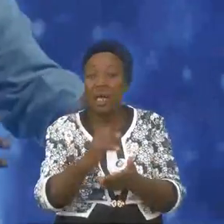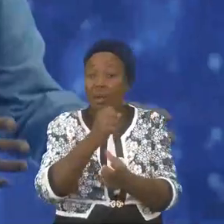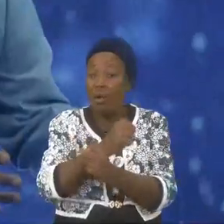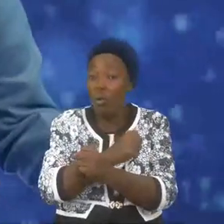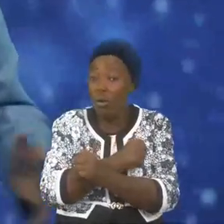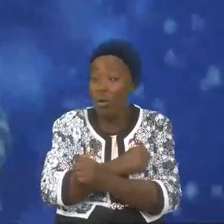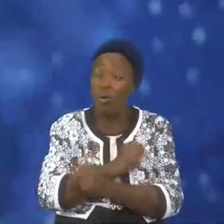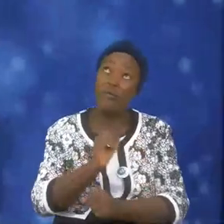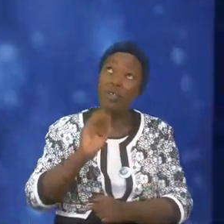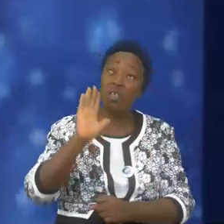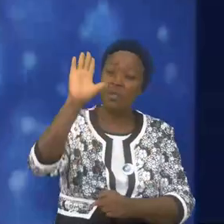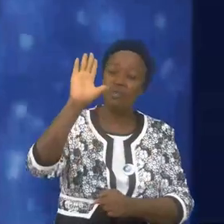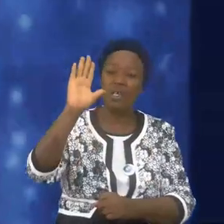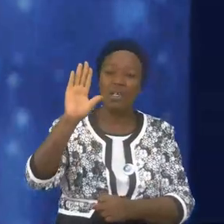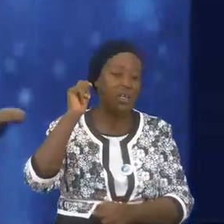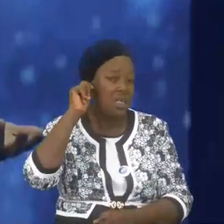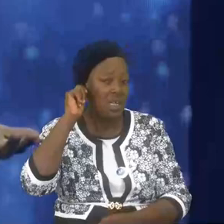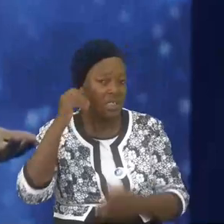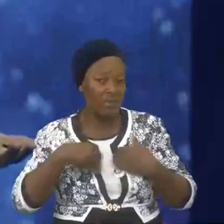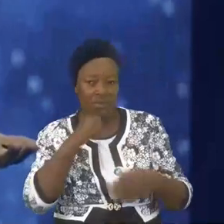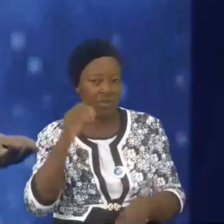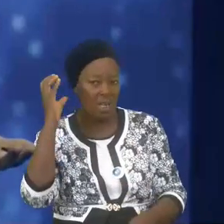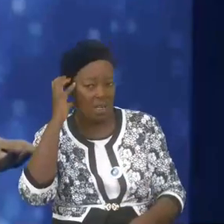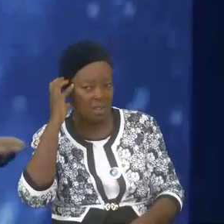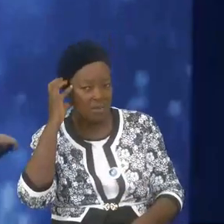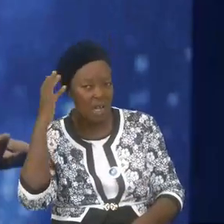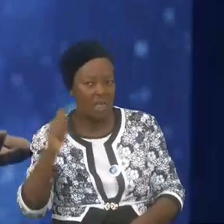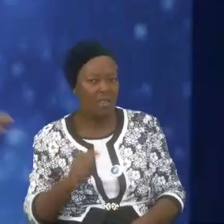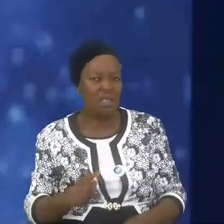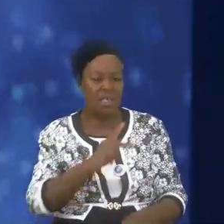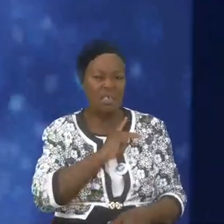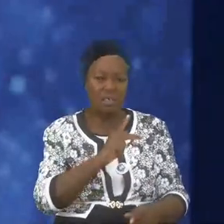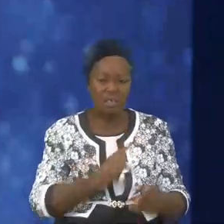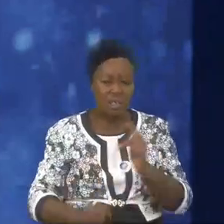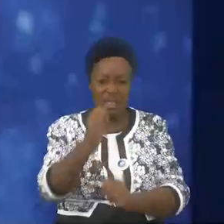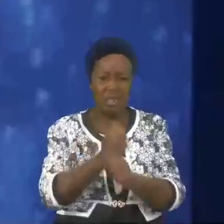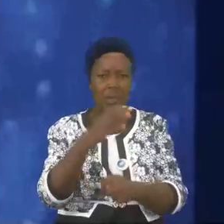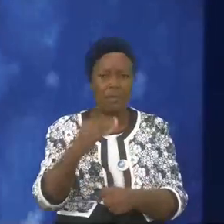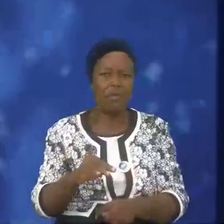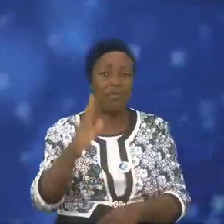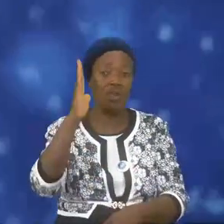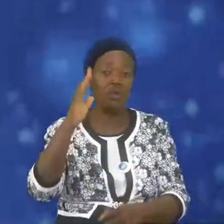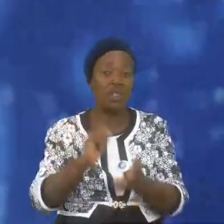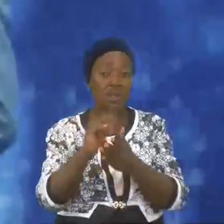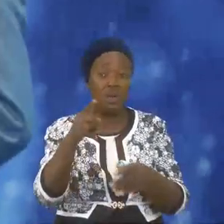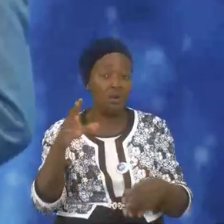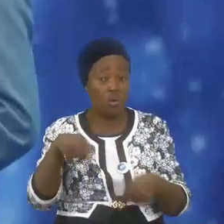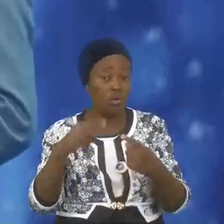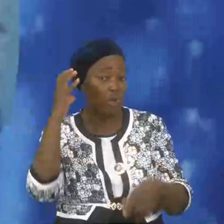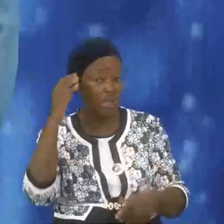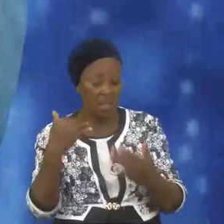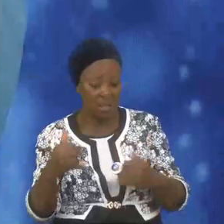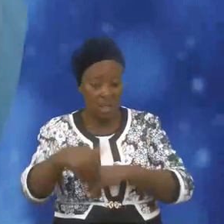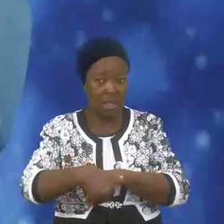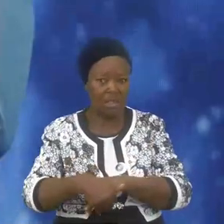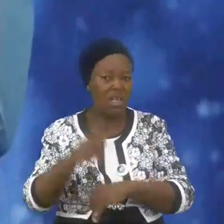Qui l'aime, l'oreille n'a pas entendu. Le type de témoignage que tu auras ce soir, l'oreille n'a pas